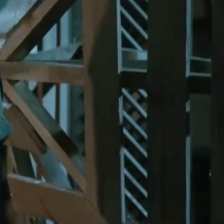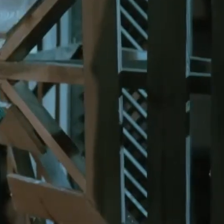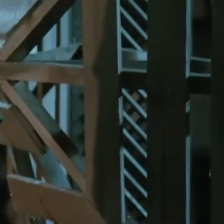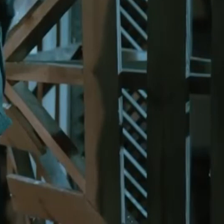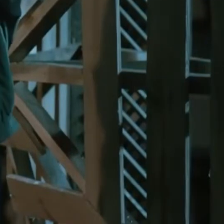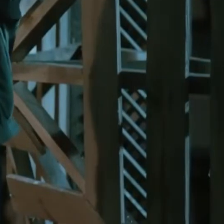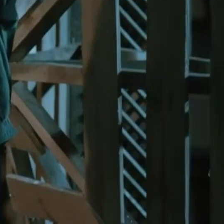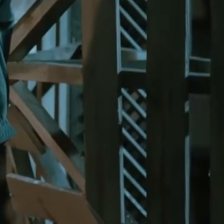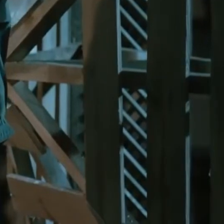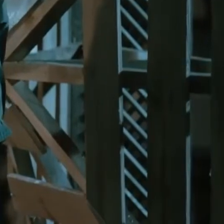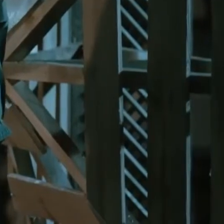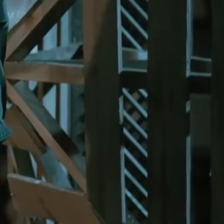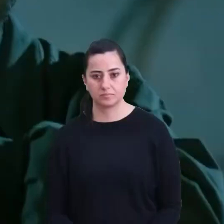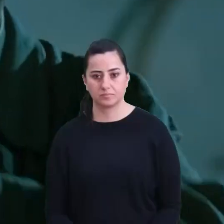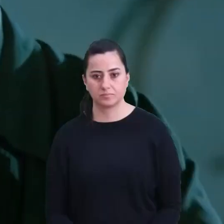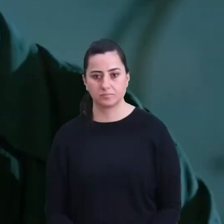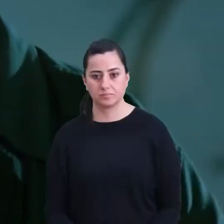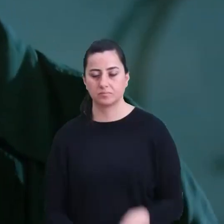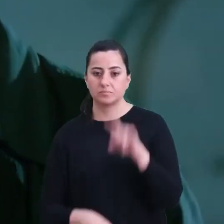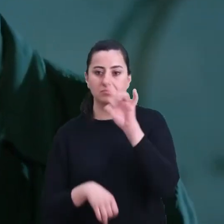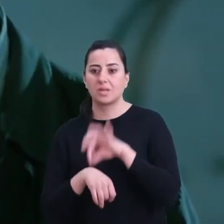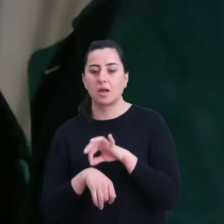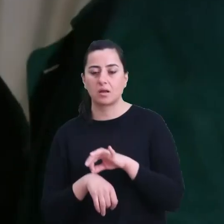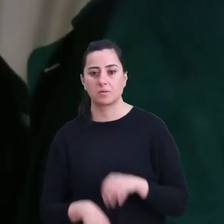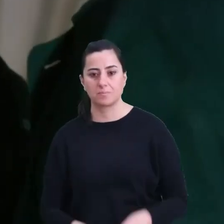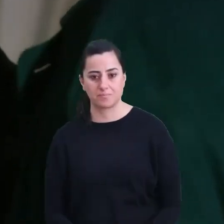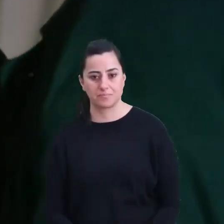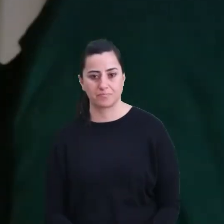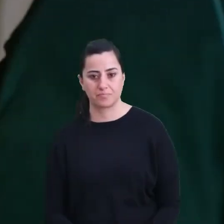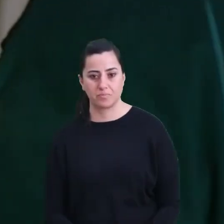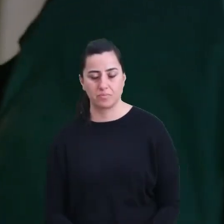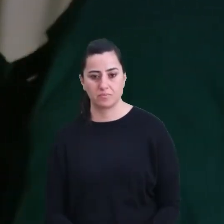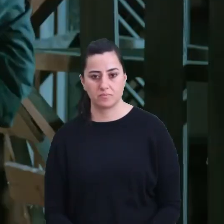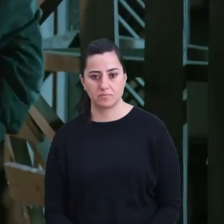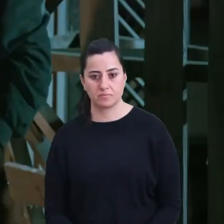Cemil kolundaki saate baktı. Bir dakika kaldı.